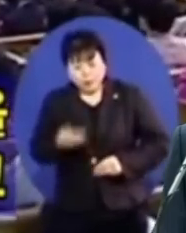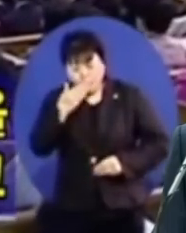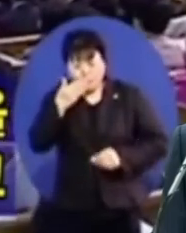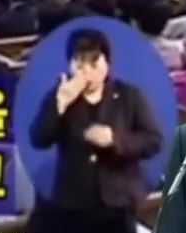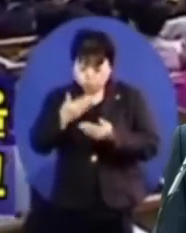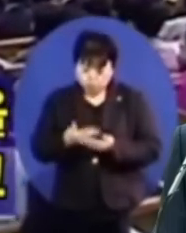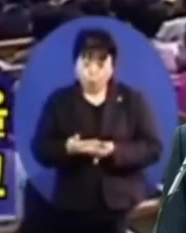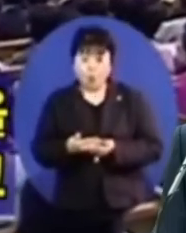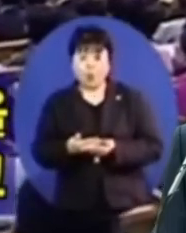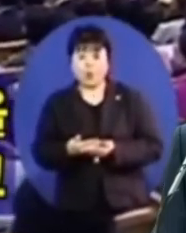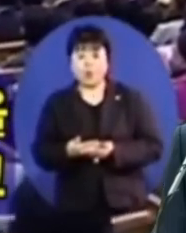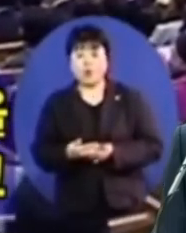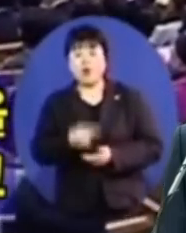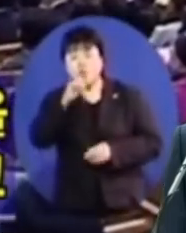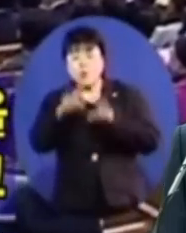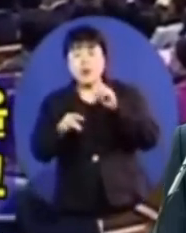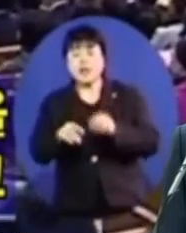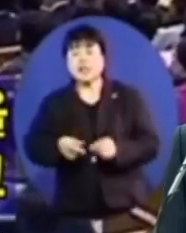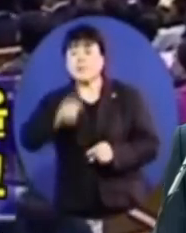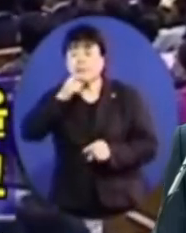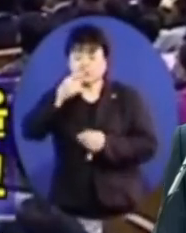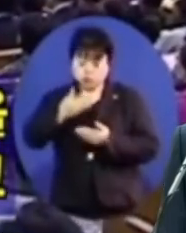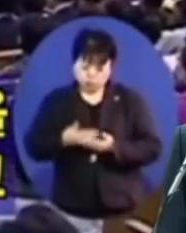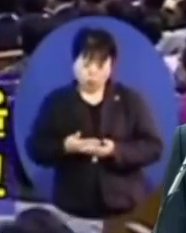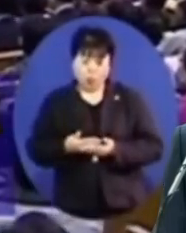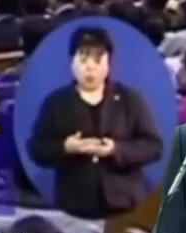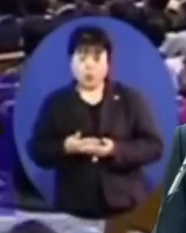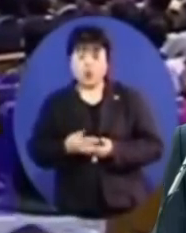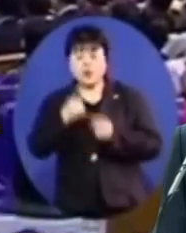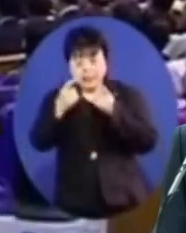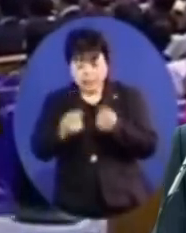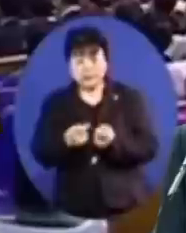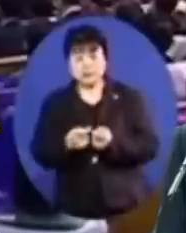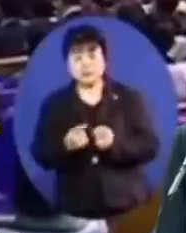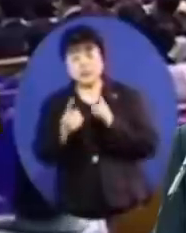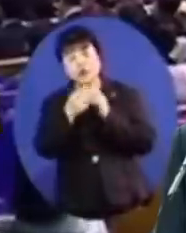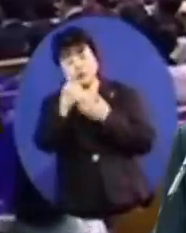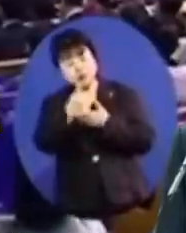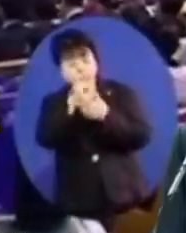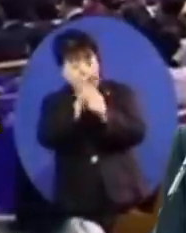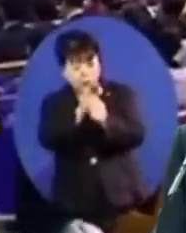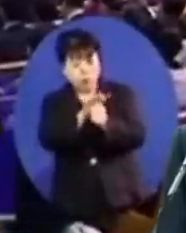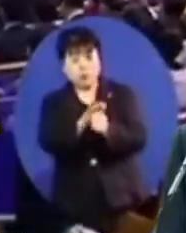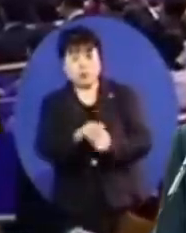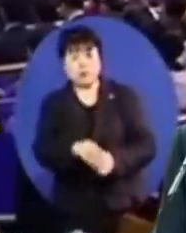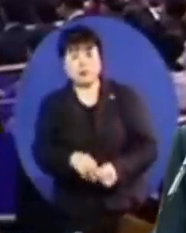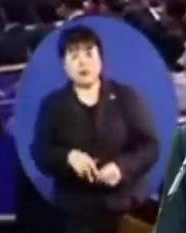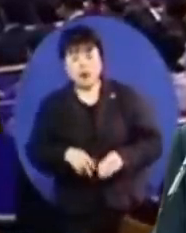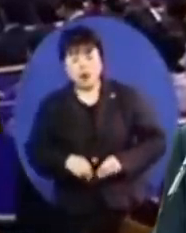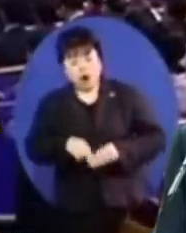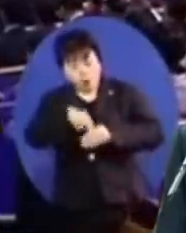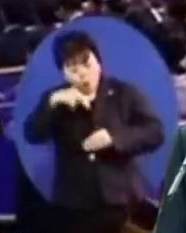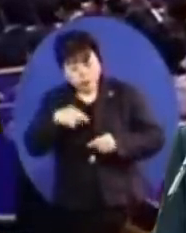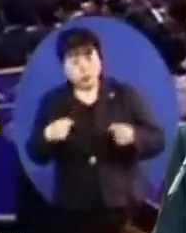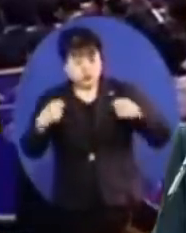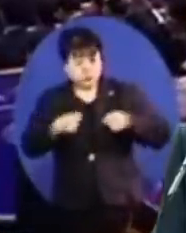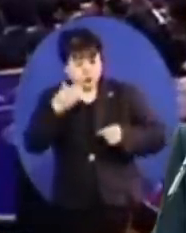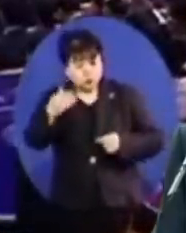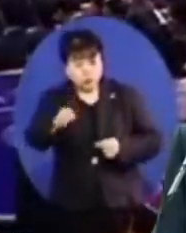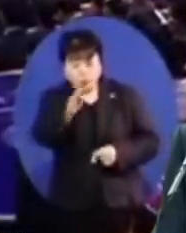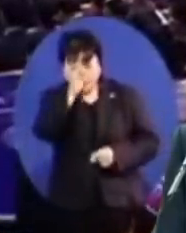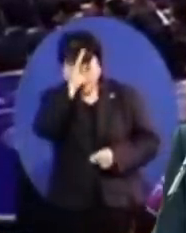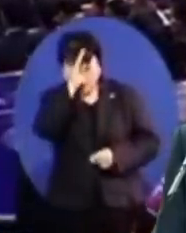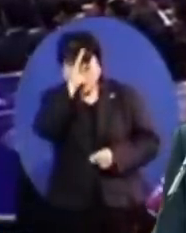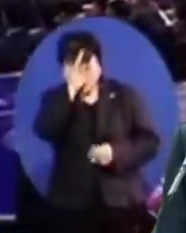것을 주었고 목마를 때 마시게 하였고 나그네 되었을 때 영접하였고 헐벗을 때 옷을 입혔고 병들었을